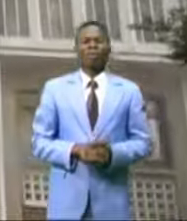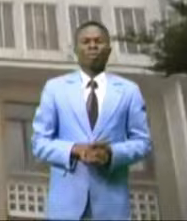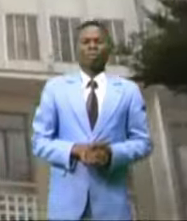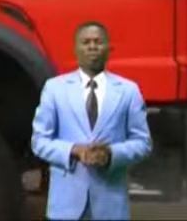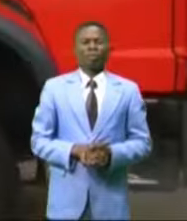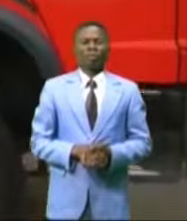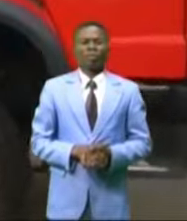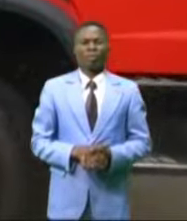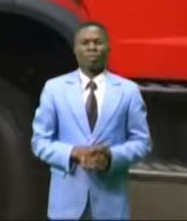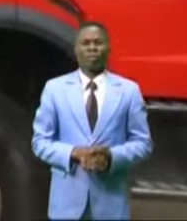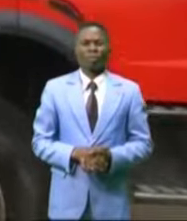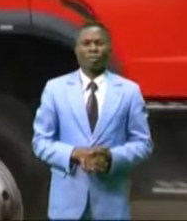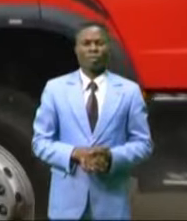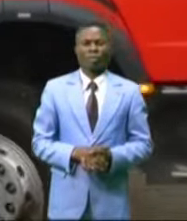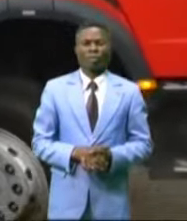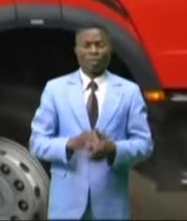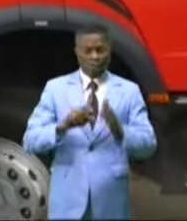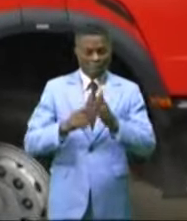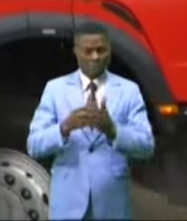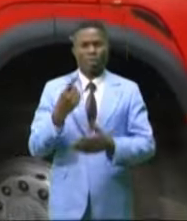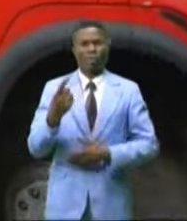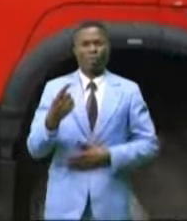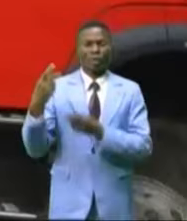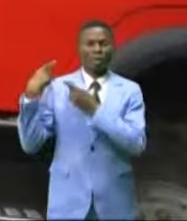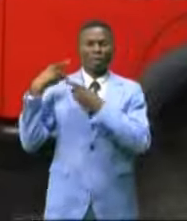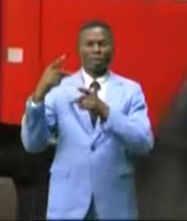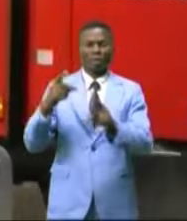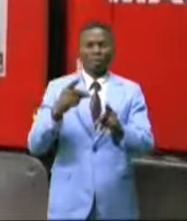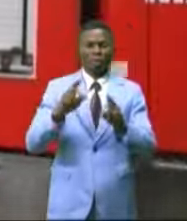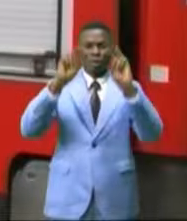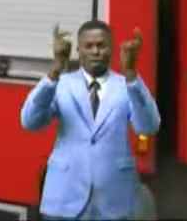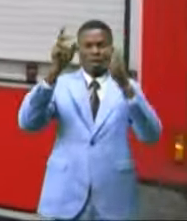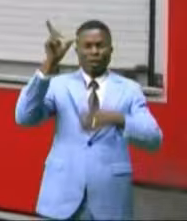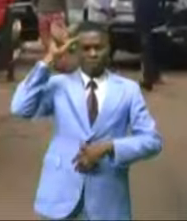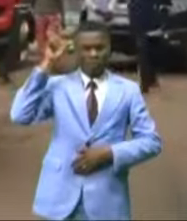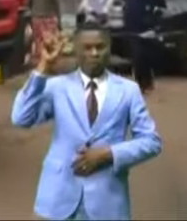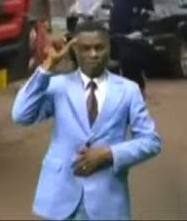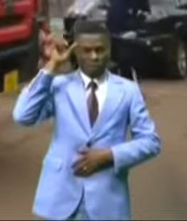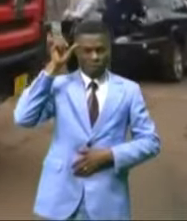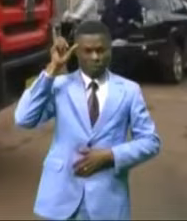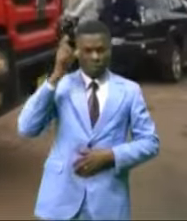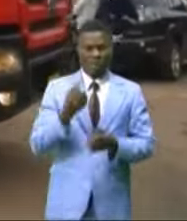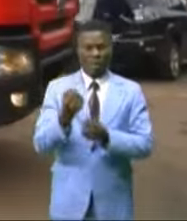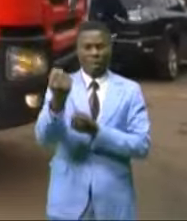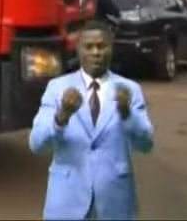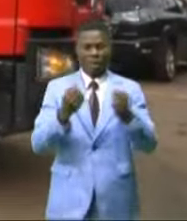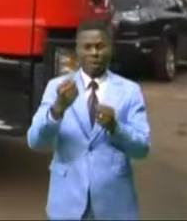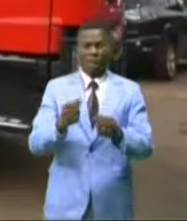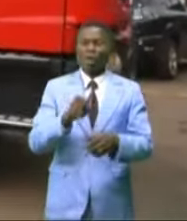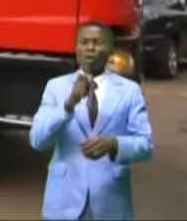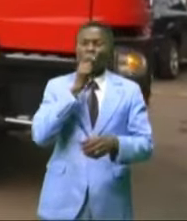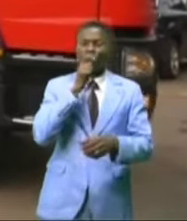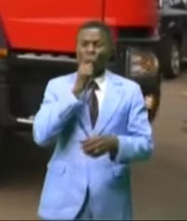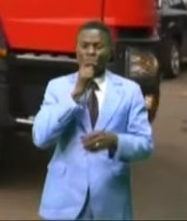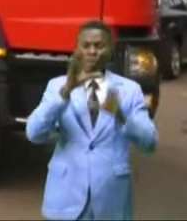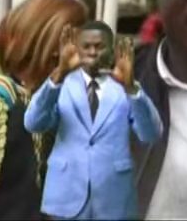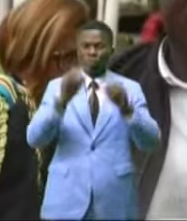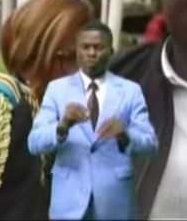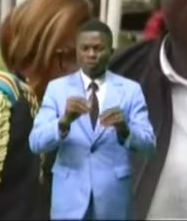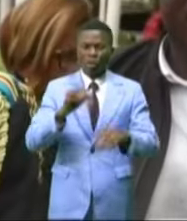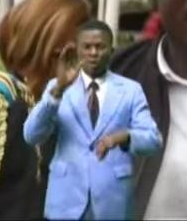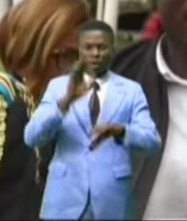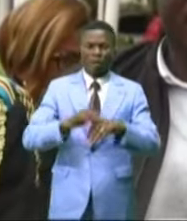commentaire c'est une première depuis l'existence de la ville de lubumbachi un camion anti-incendie accu sur fond propre de la mairie de